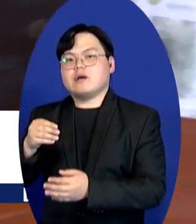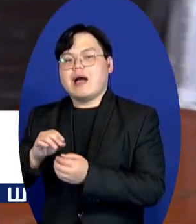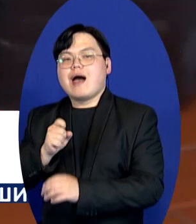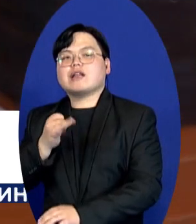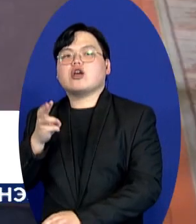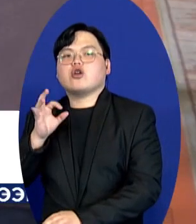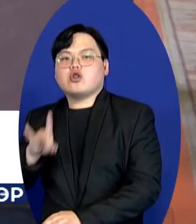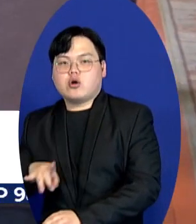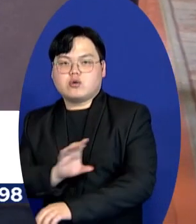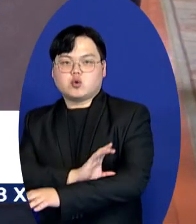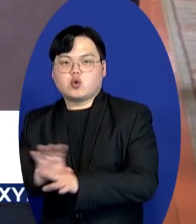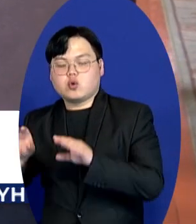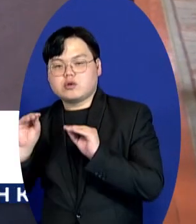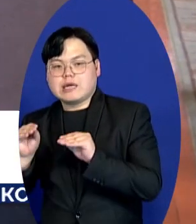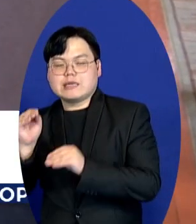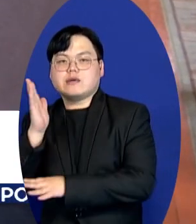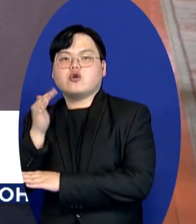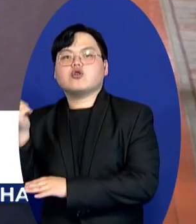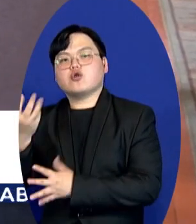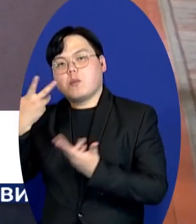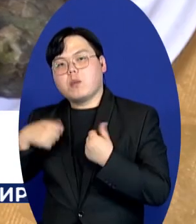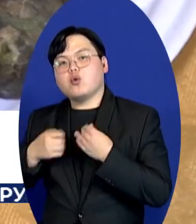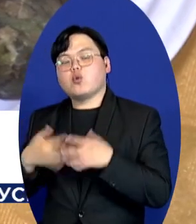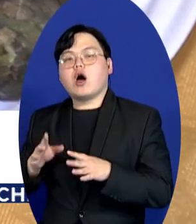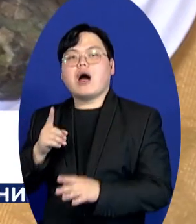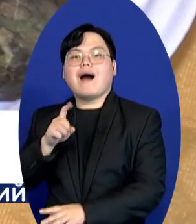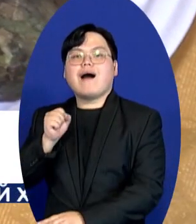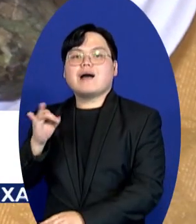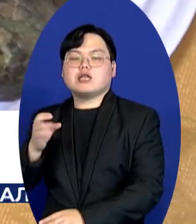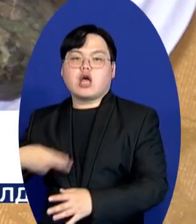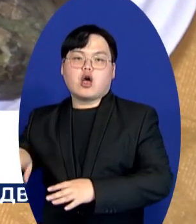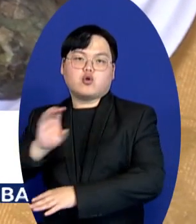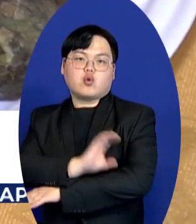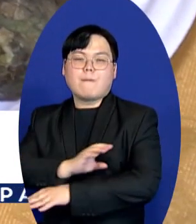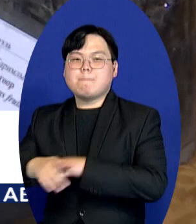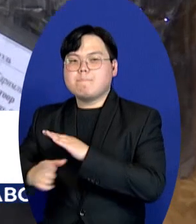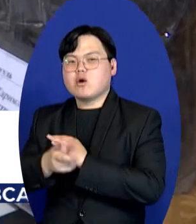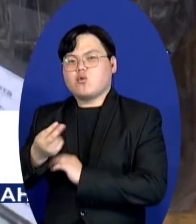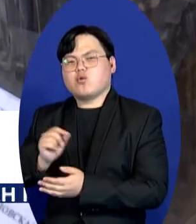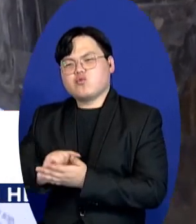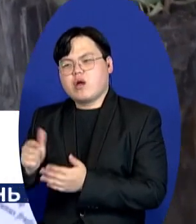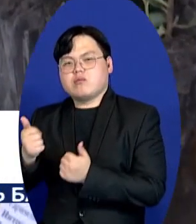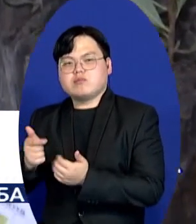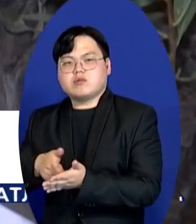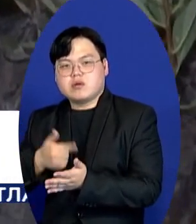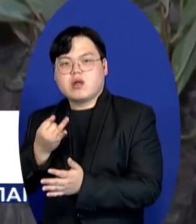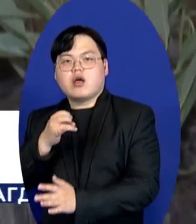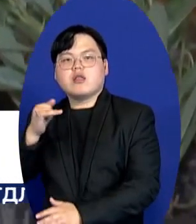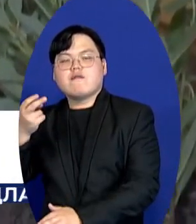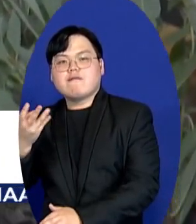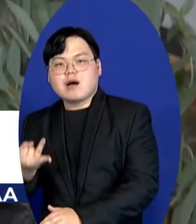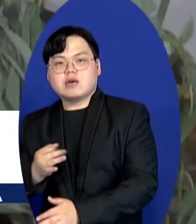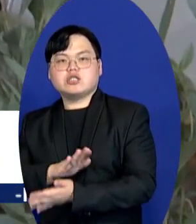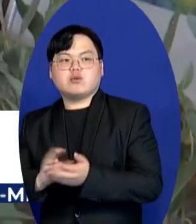сургалт үйлдвэрлэл сэдвийн дор удирдлаг зохион байгууллаа. Энэ үеэр хөдөө аж ахуй их сургуулийн мэрэгжлийн үндсэнд болоод инновац шингэсэн бүтээгдэхүүнийг